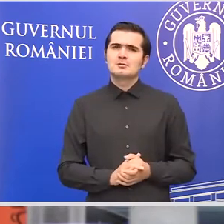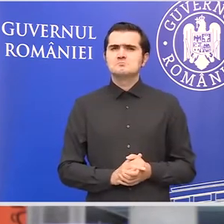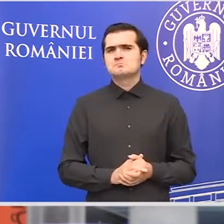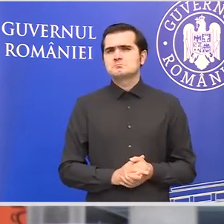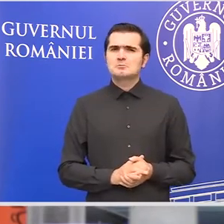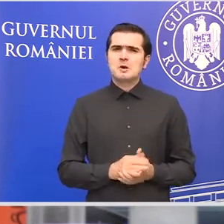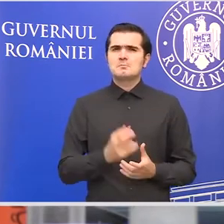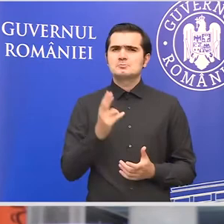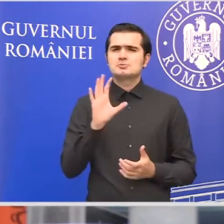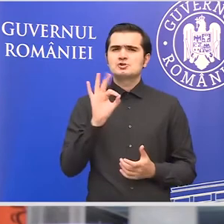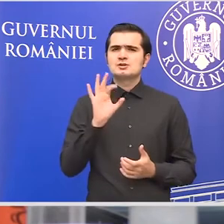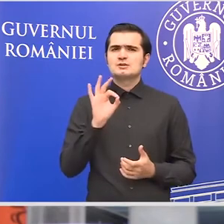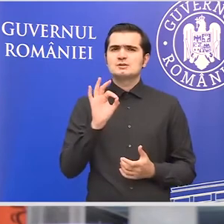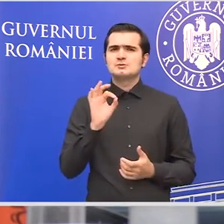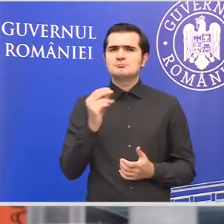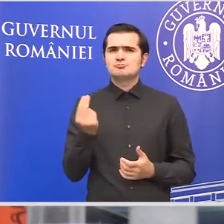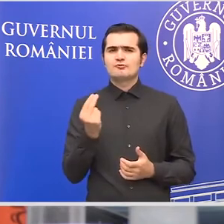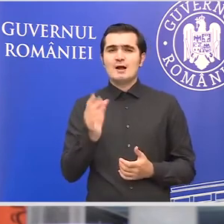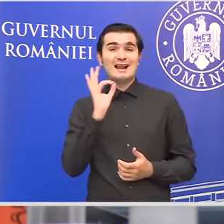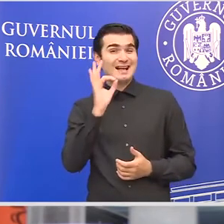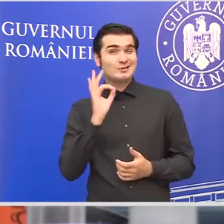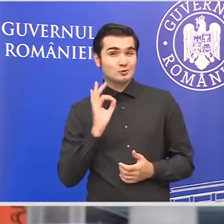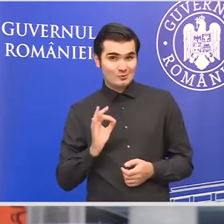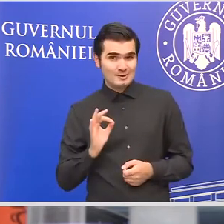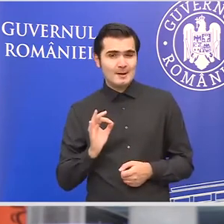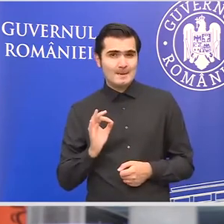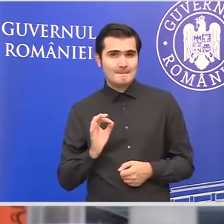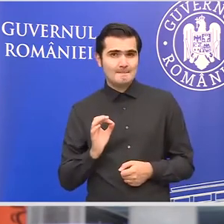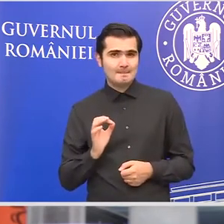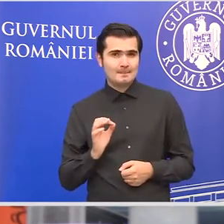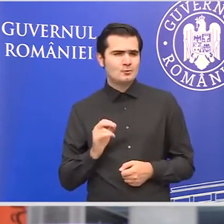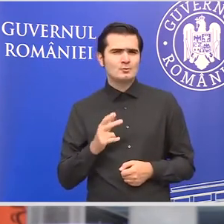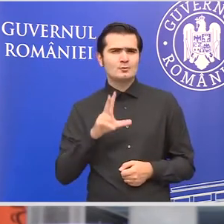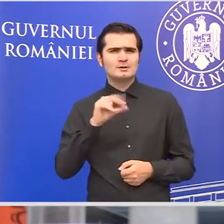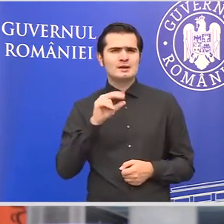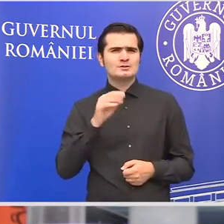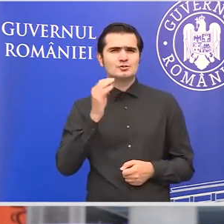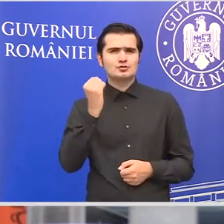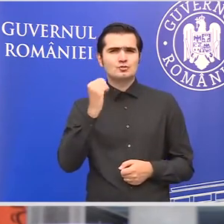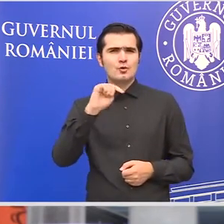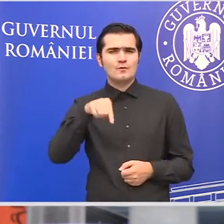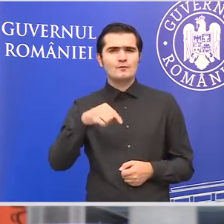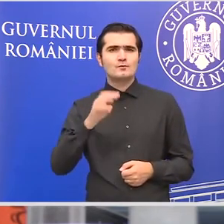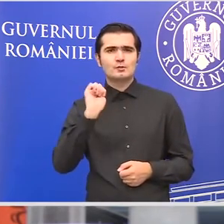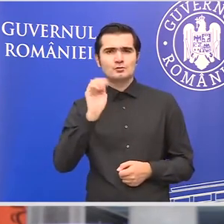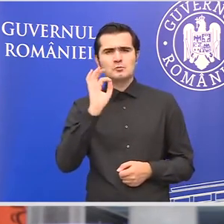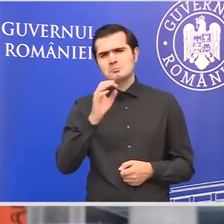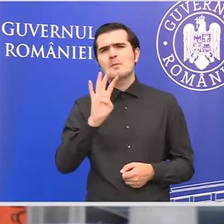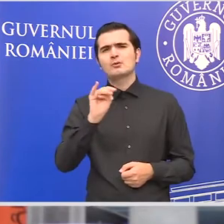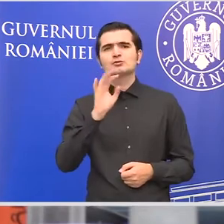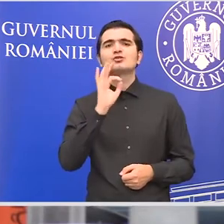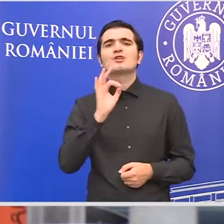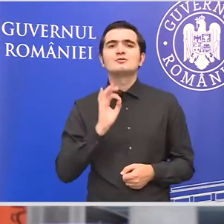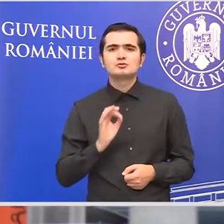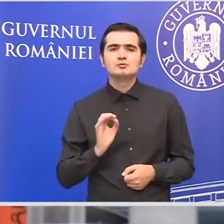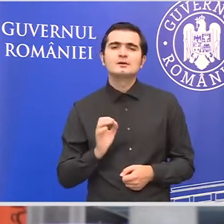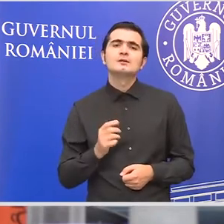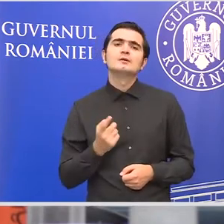undeva la 50 și ceva la sută dintre, nu, 39,9, deci 40%